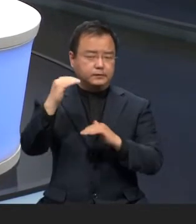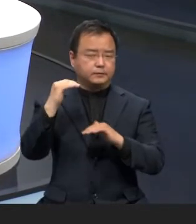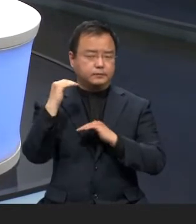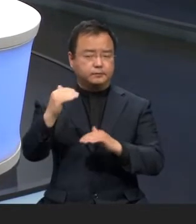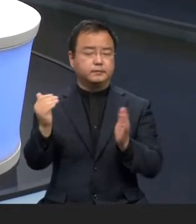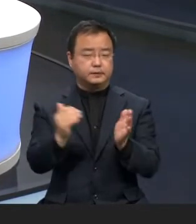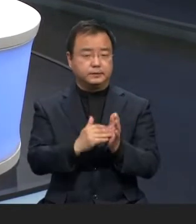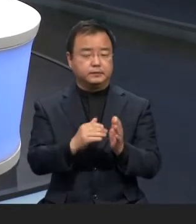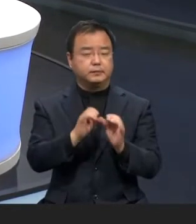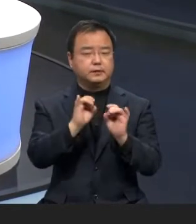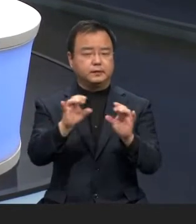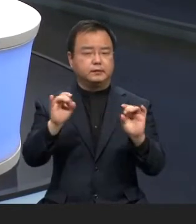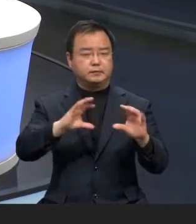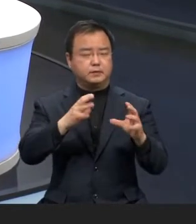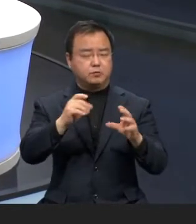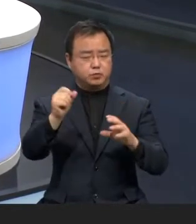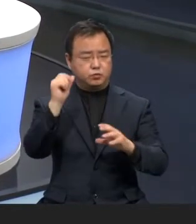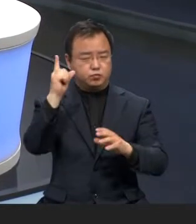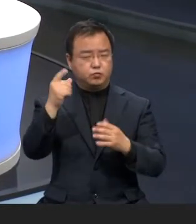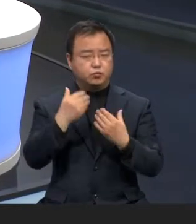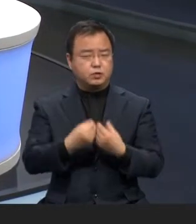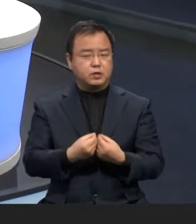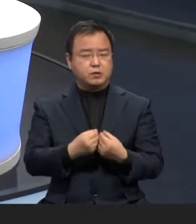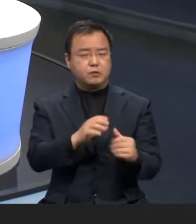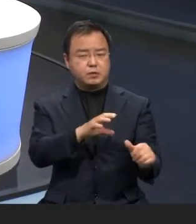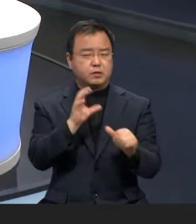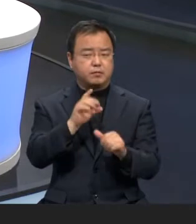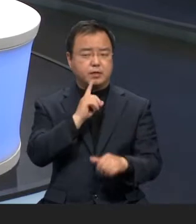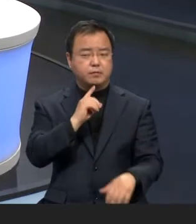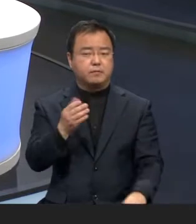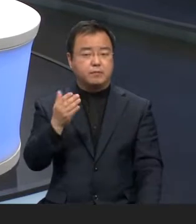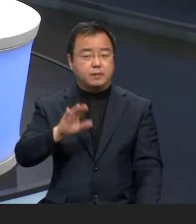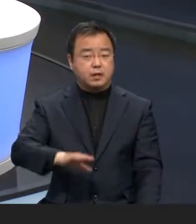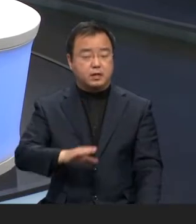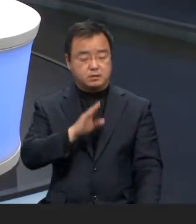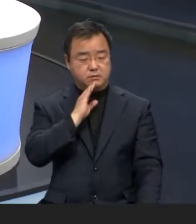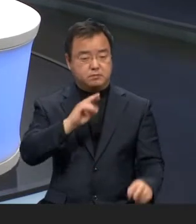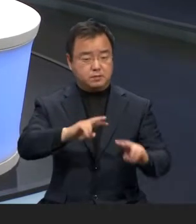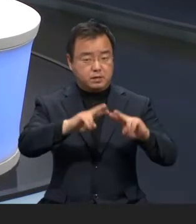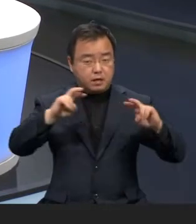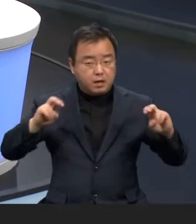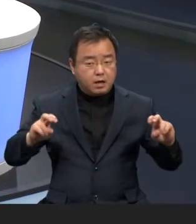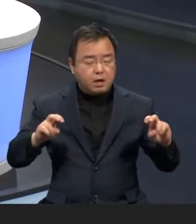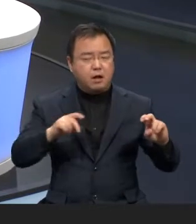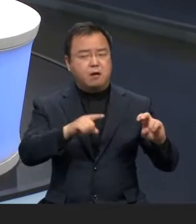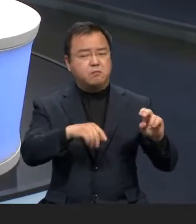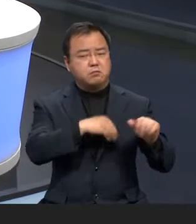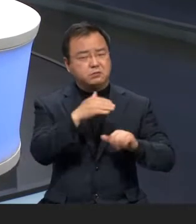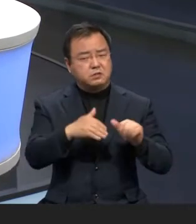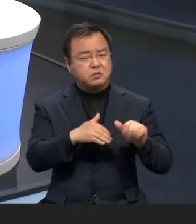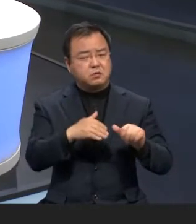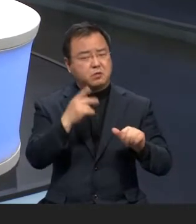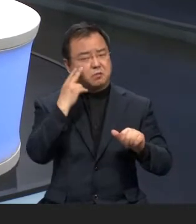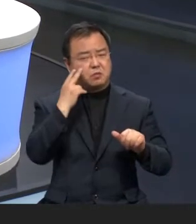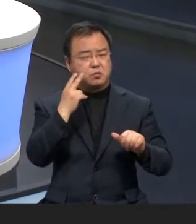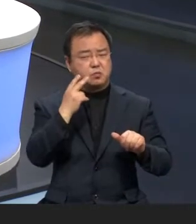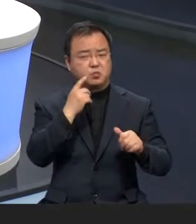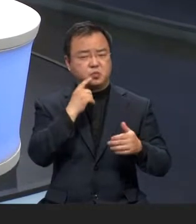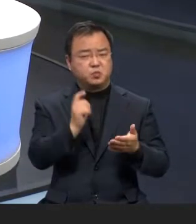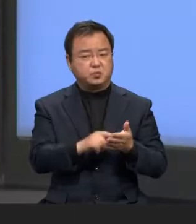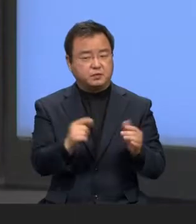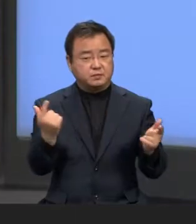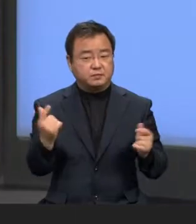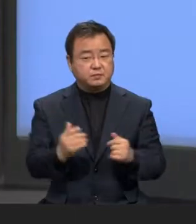각국에서는 우수 사례로 또 인용되고 있지 않았었습니까? 그런데 실제로 알아보니까 미국의 상황이 그렇게 호락호락하지만은 않은 것 같아요.